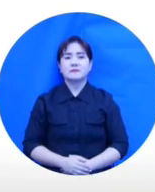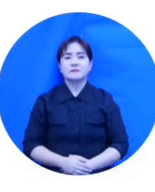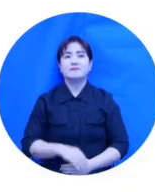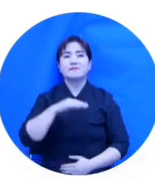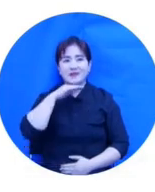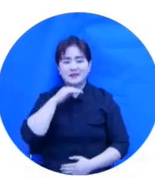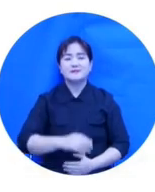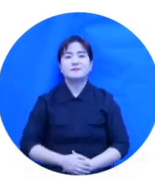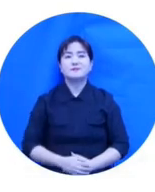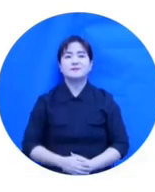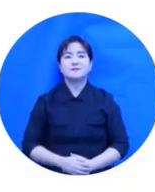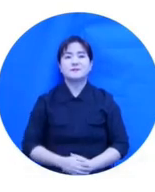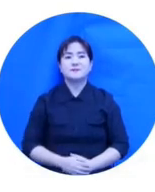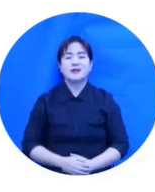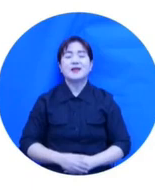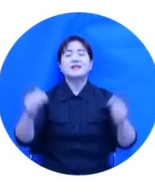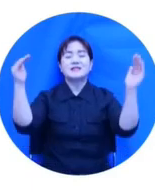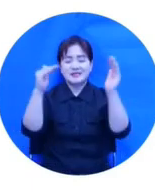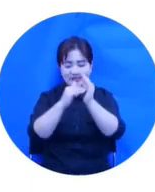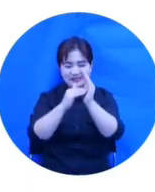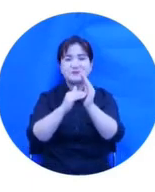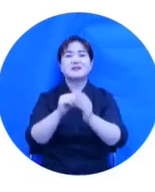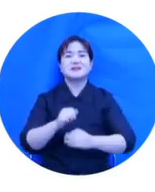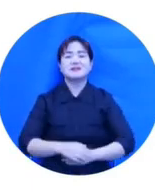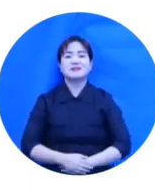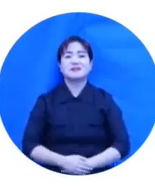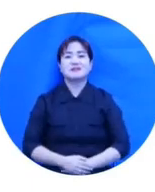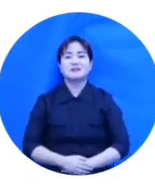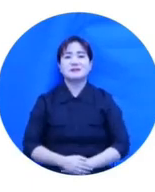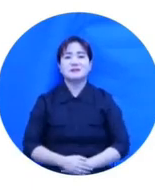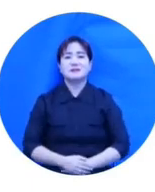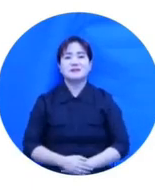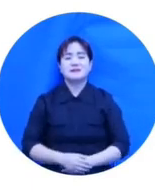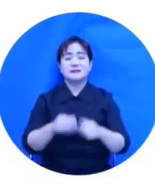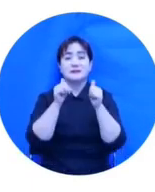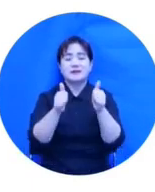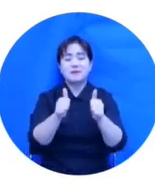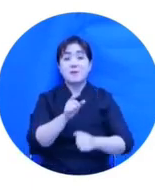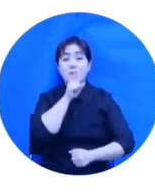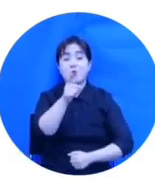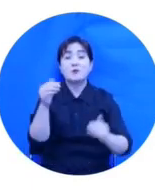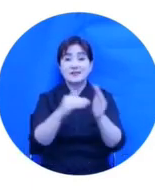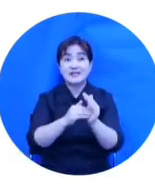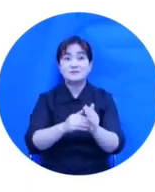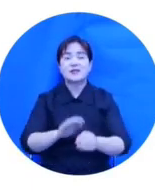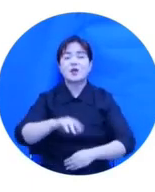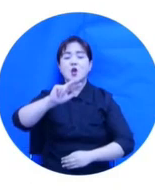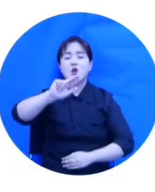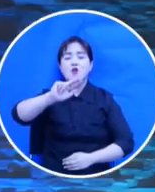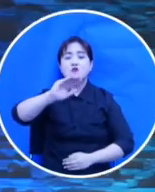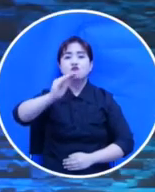기다려요. 자 끝났습니다. 끝났습니다. 재판 보고는 받았습니다. 다 받았죠.